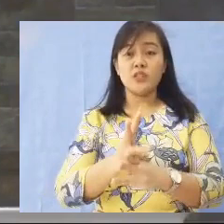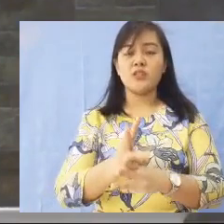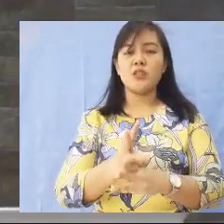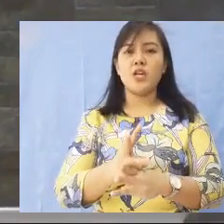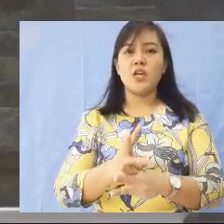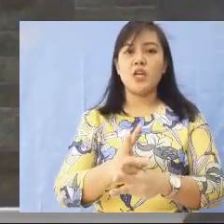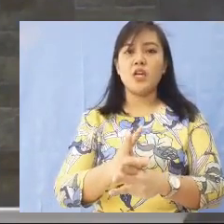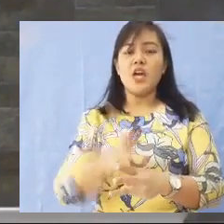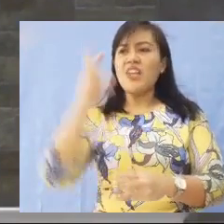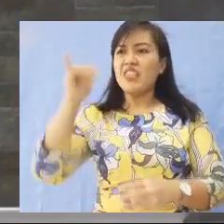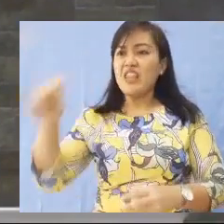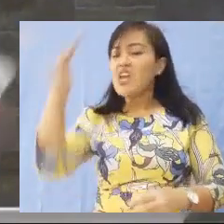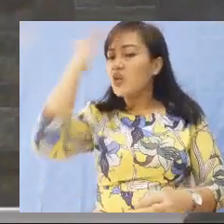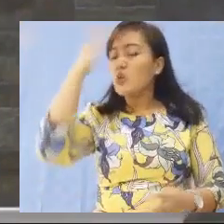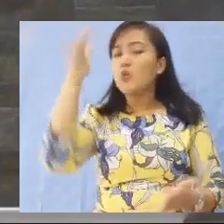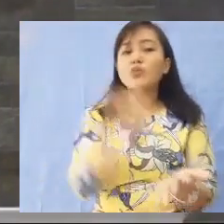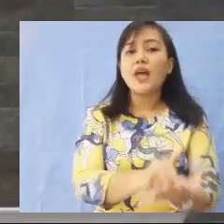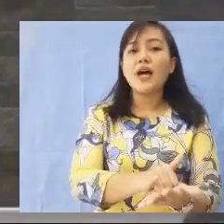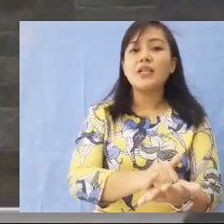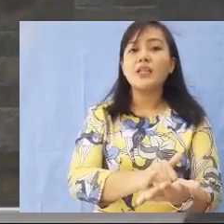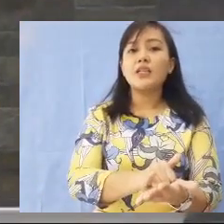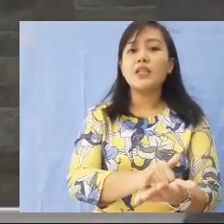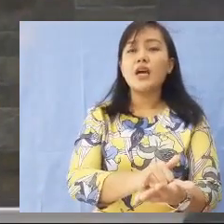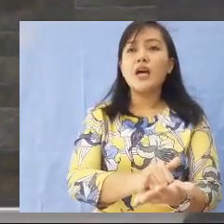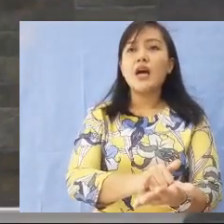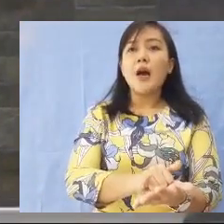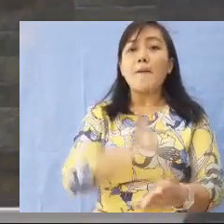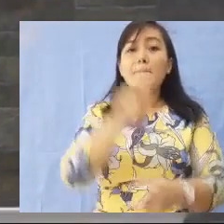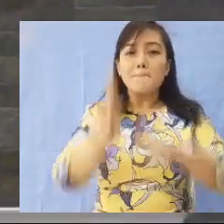Kaya lang hindi pa rin nila matanggap na i-open yung church.